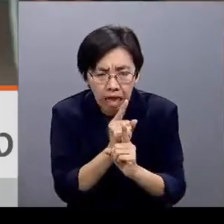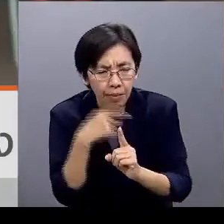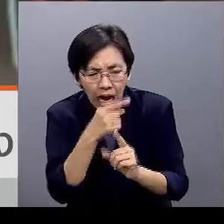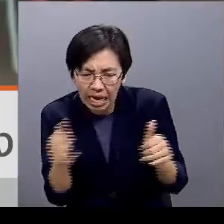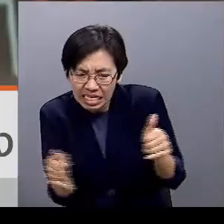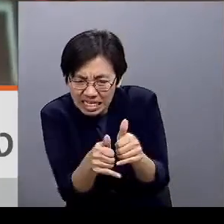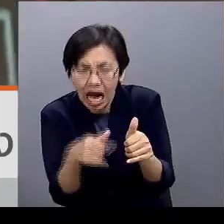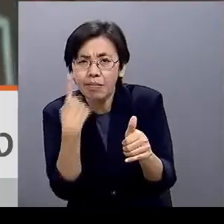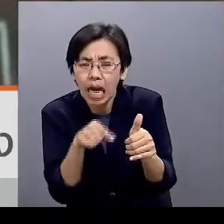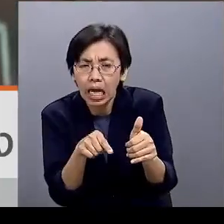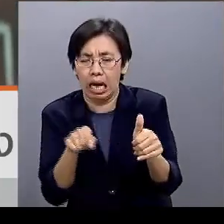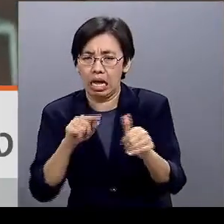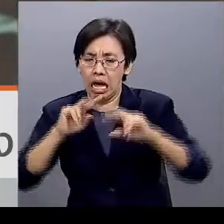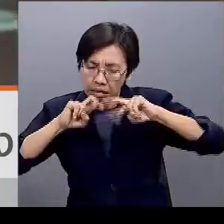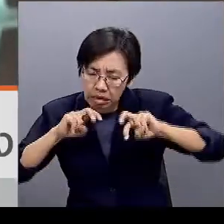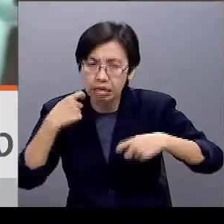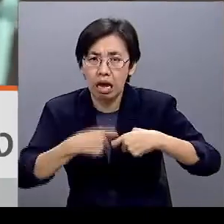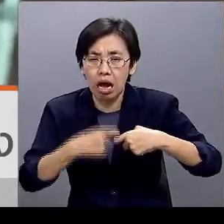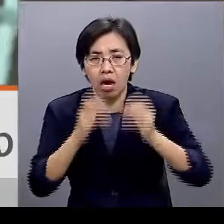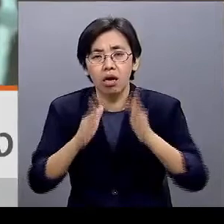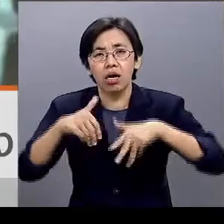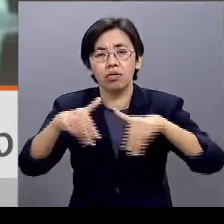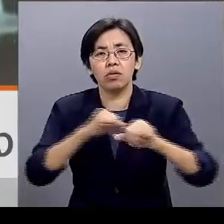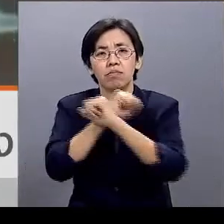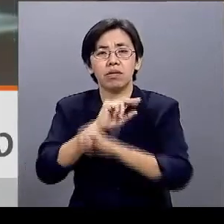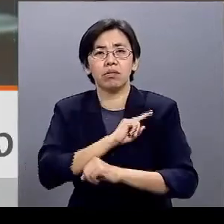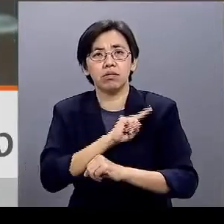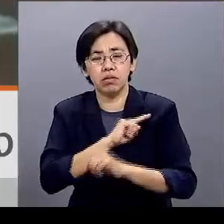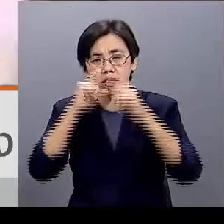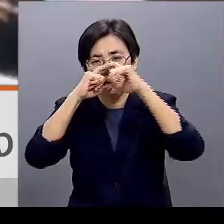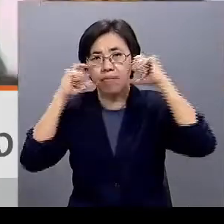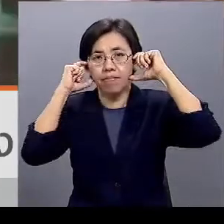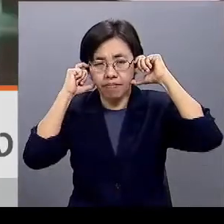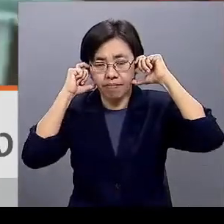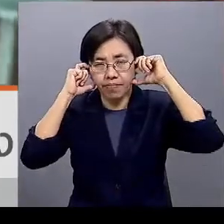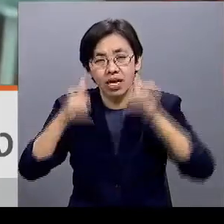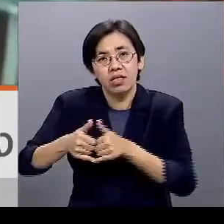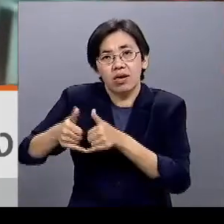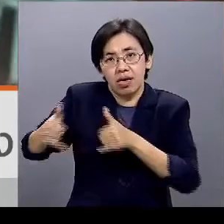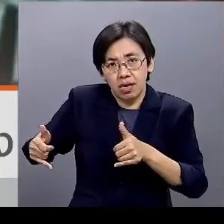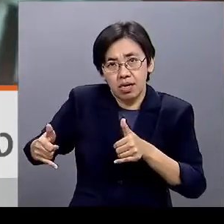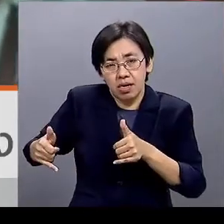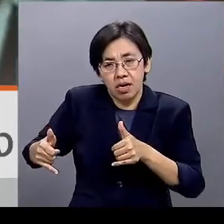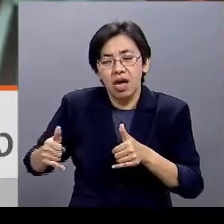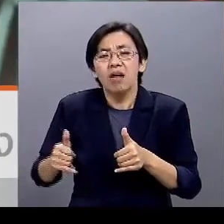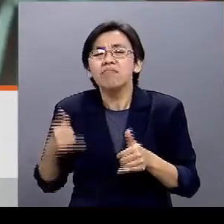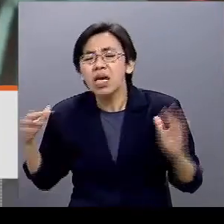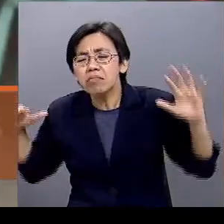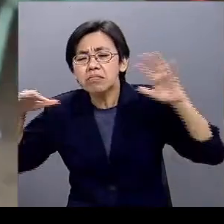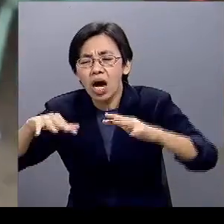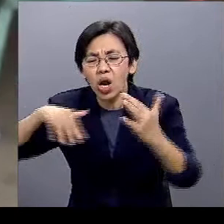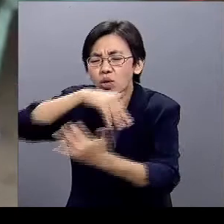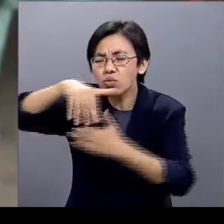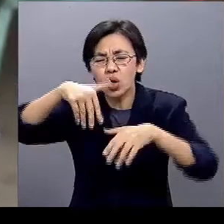ขอให้ประชาชนเฝ้าระวังป้องกันสวมหน้ากากอนามัยเว้นระยะห่างและงดร่วมกิจกรรมที่มีผู้คนจำนวนมาก